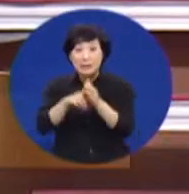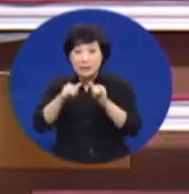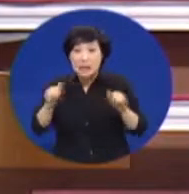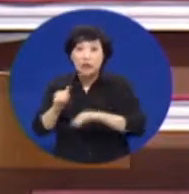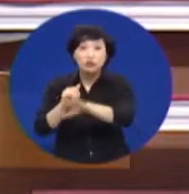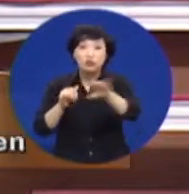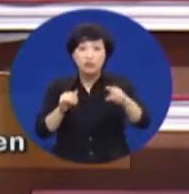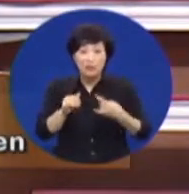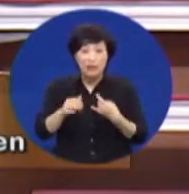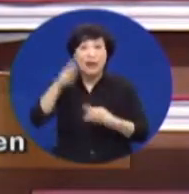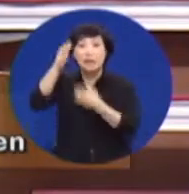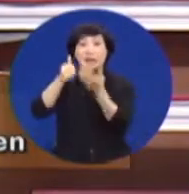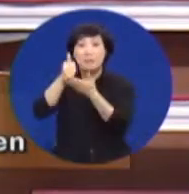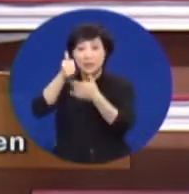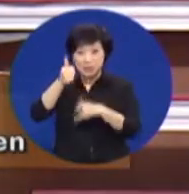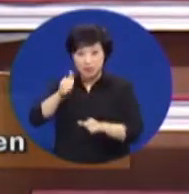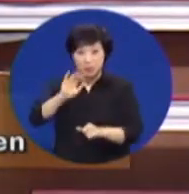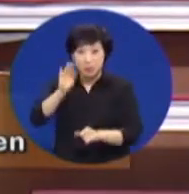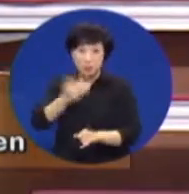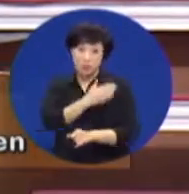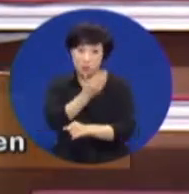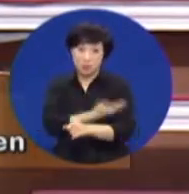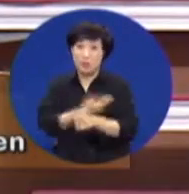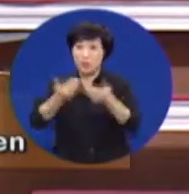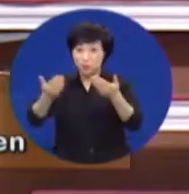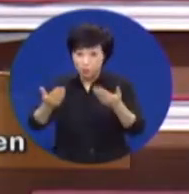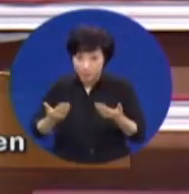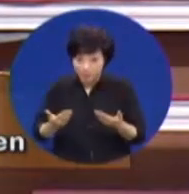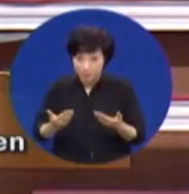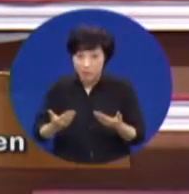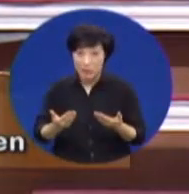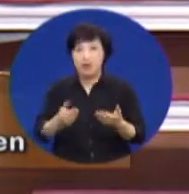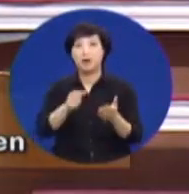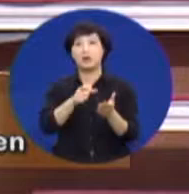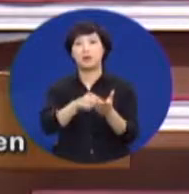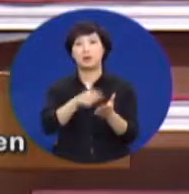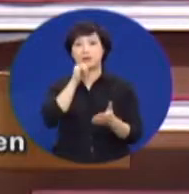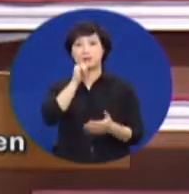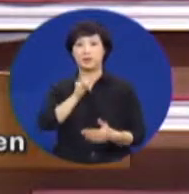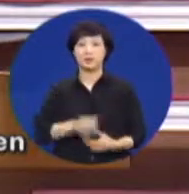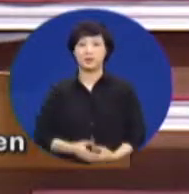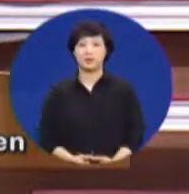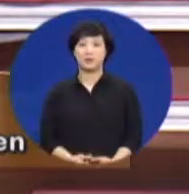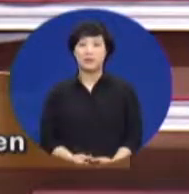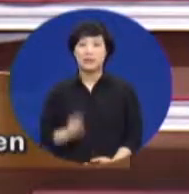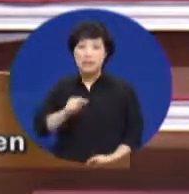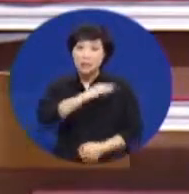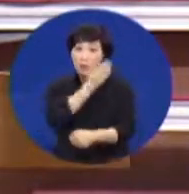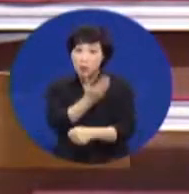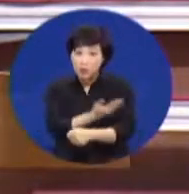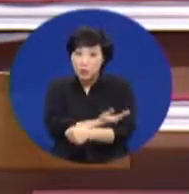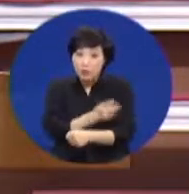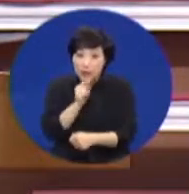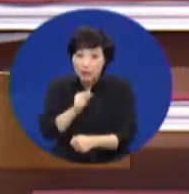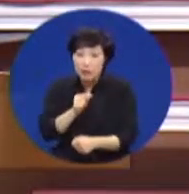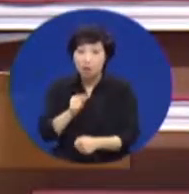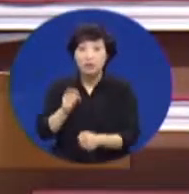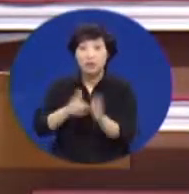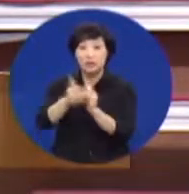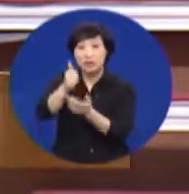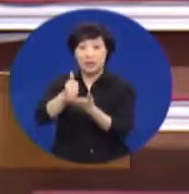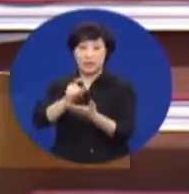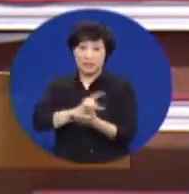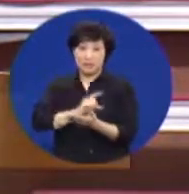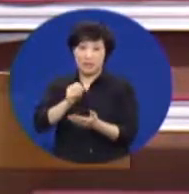자들에게는 하나님의 자녀가 되는 권세를 주셨으니 이 권세로 그의